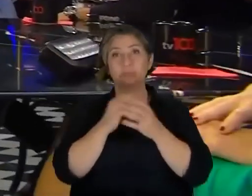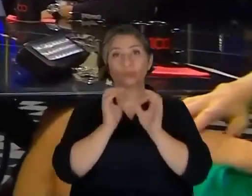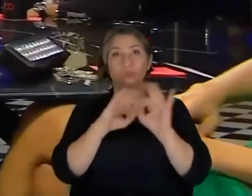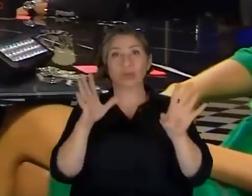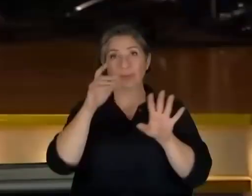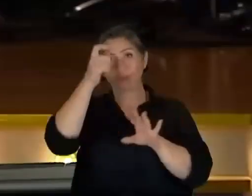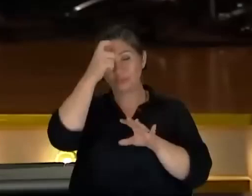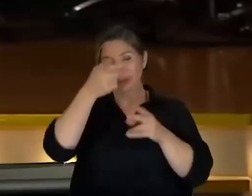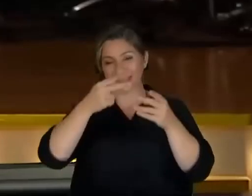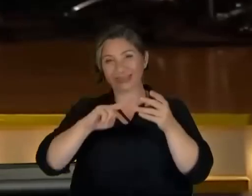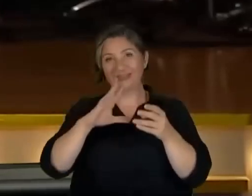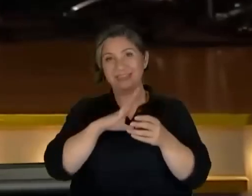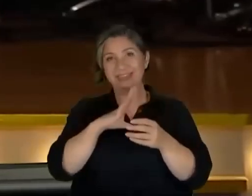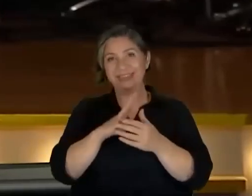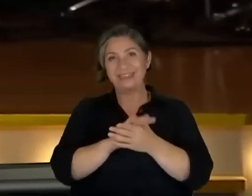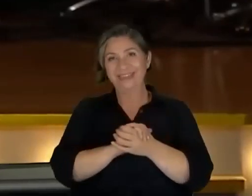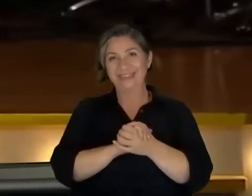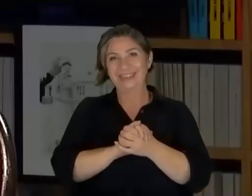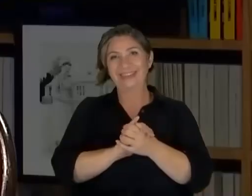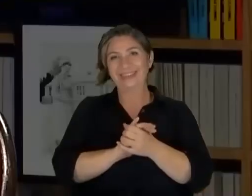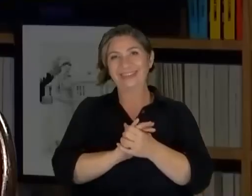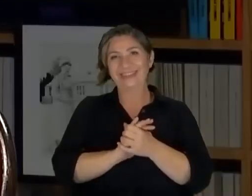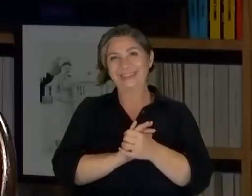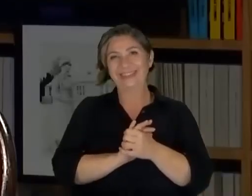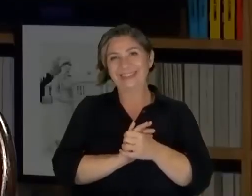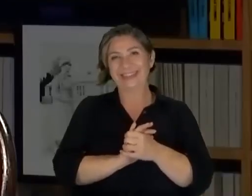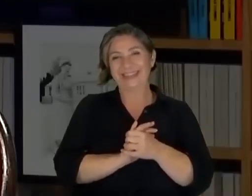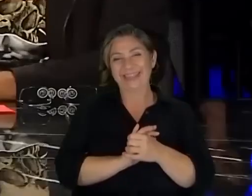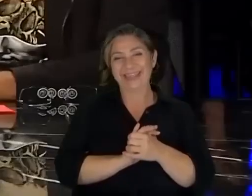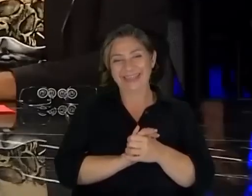Mükemmel. Müthiş. Türkçesi var çünkü. Bir buradan bir buradan okuyabiliyor.